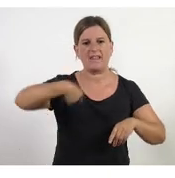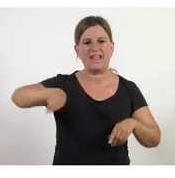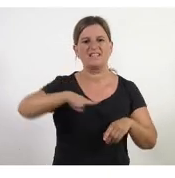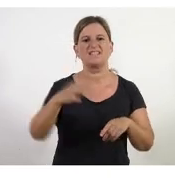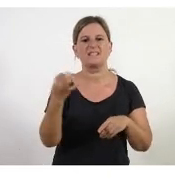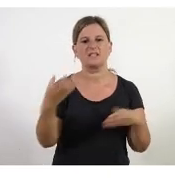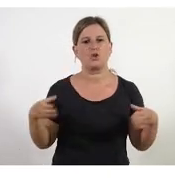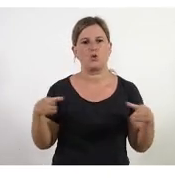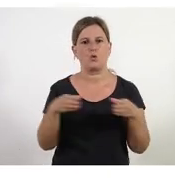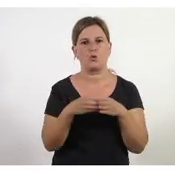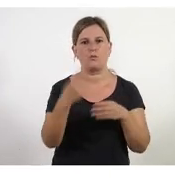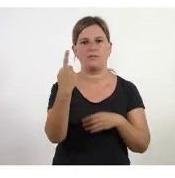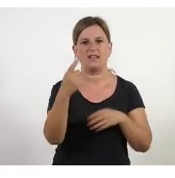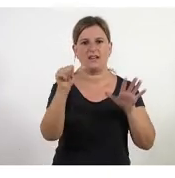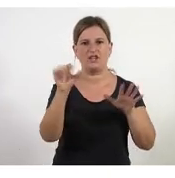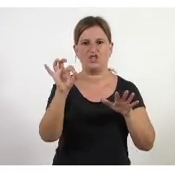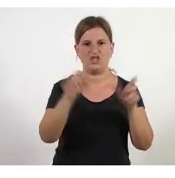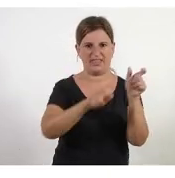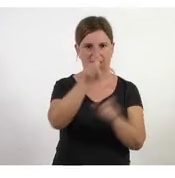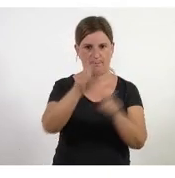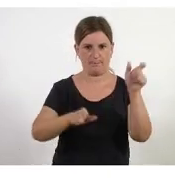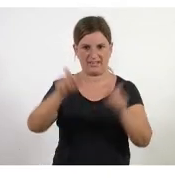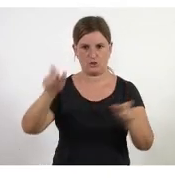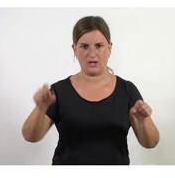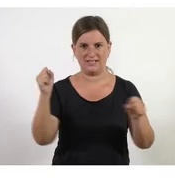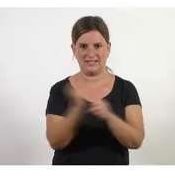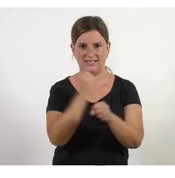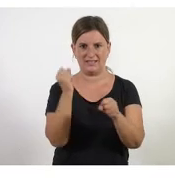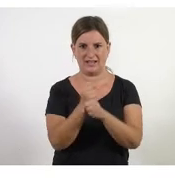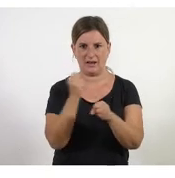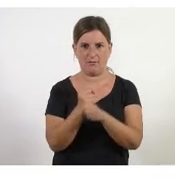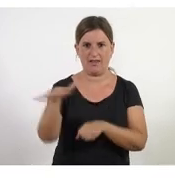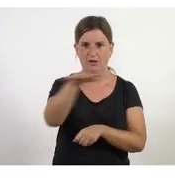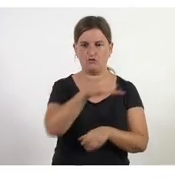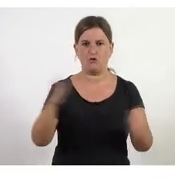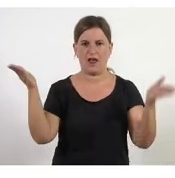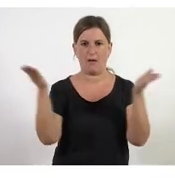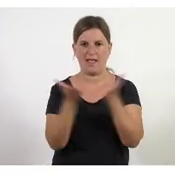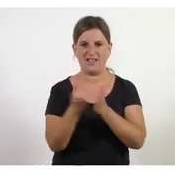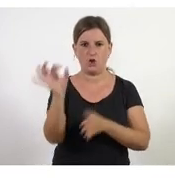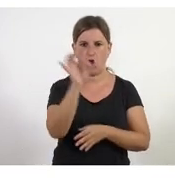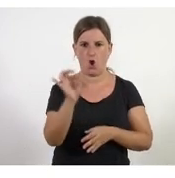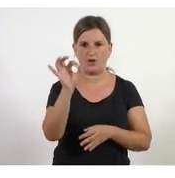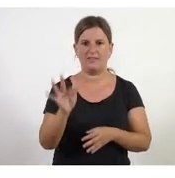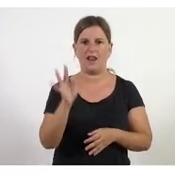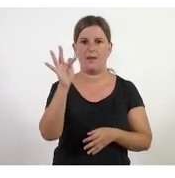de 160 persones treballant a la comarca del Vallès Oriental i Osona.